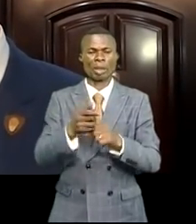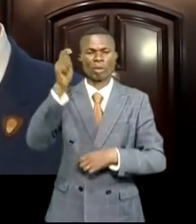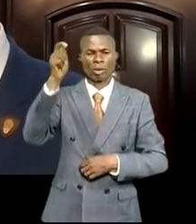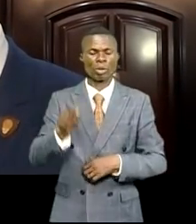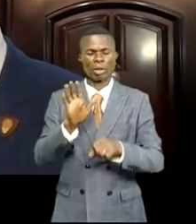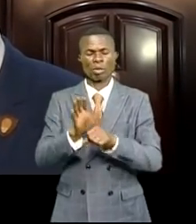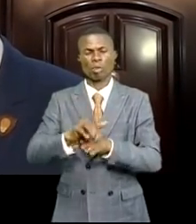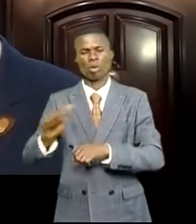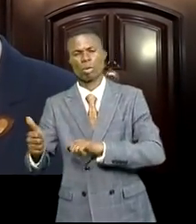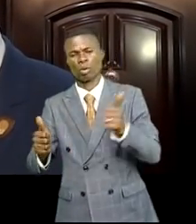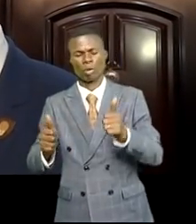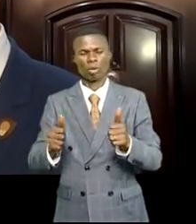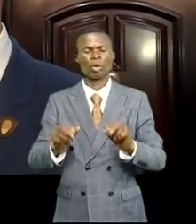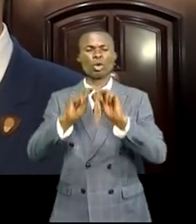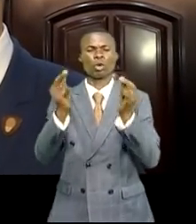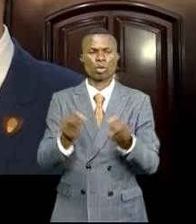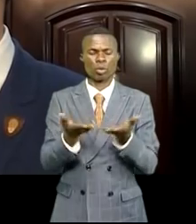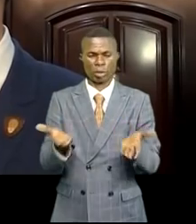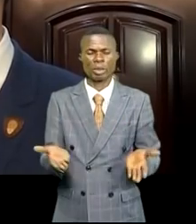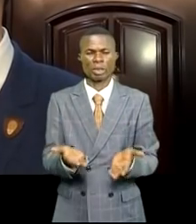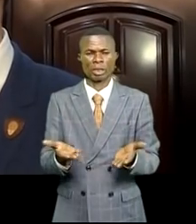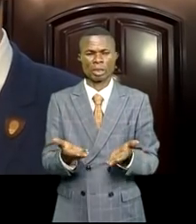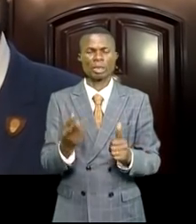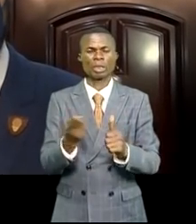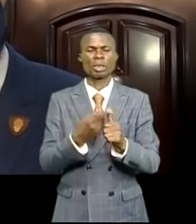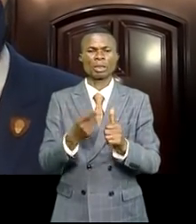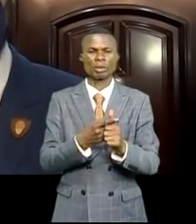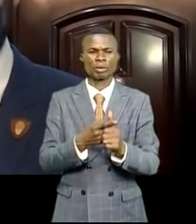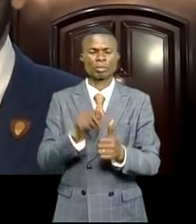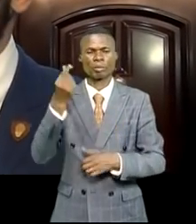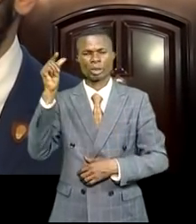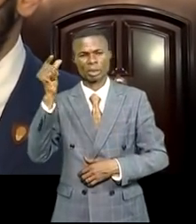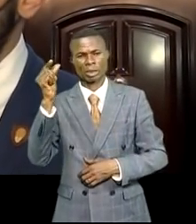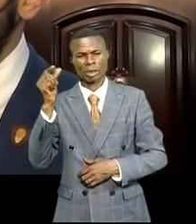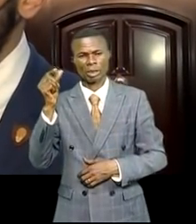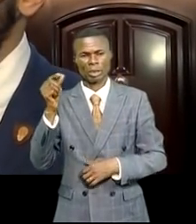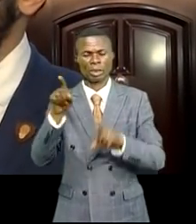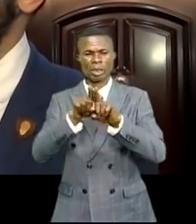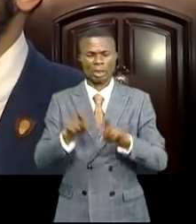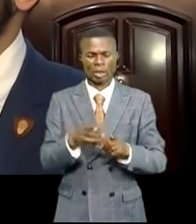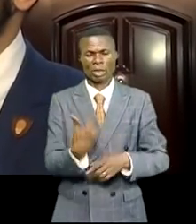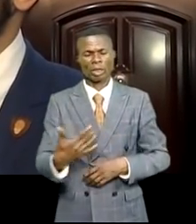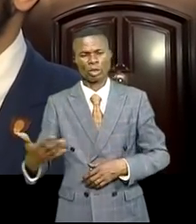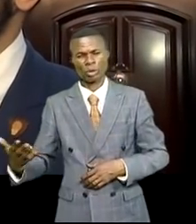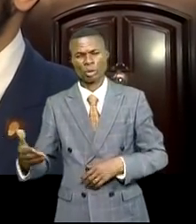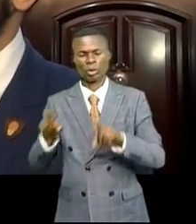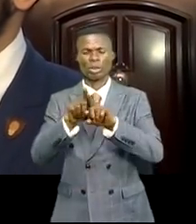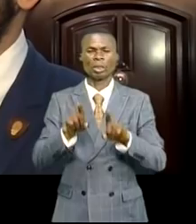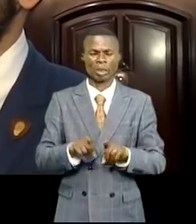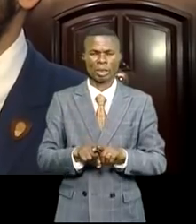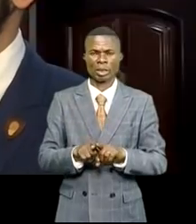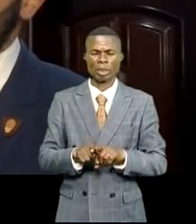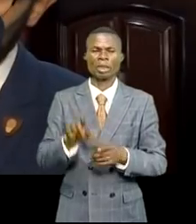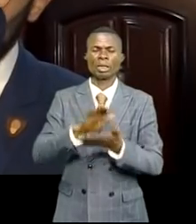beaucoup d'autres forces ici, notamment des minières, mais aussi la logistique. Donc ça